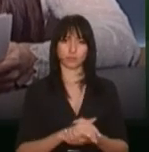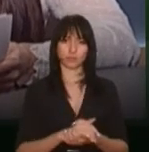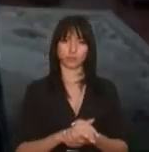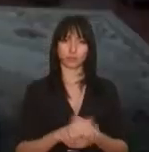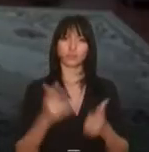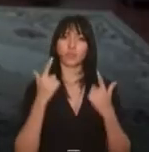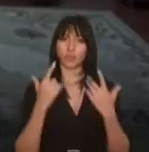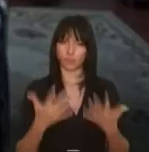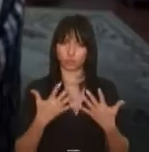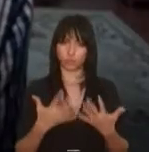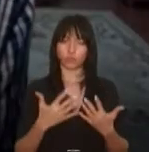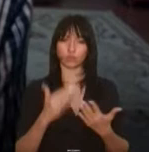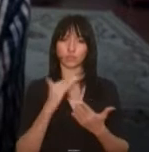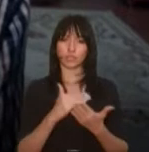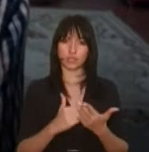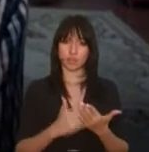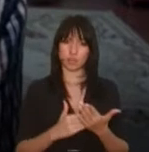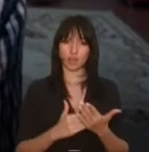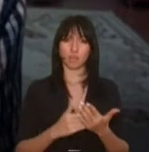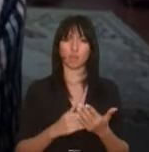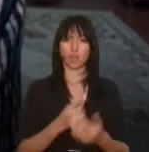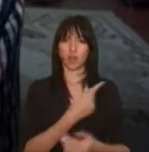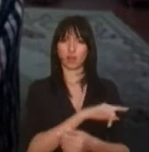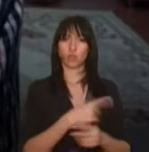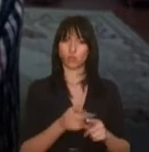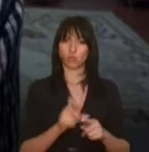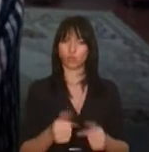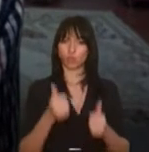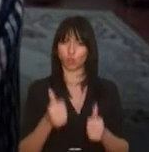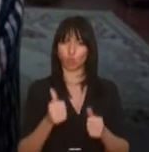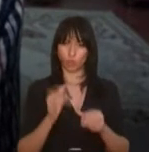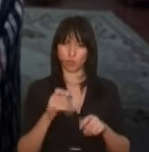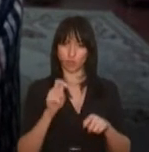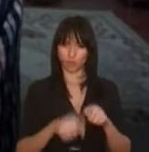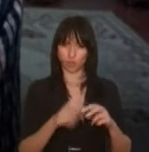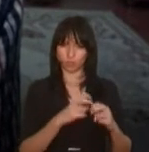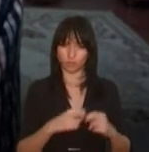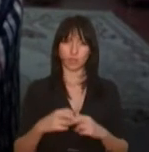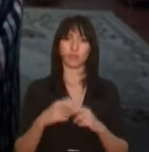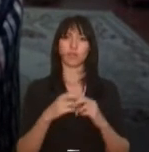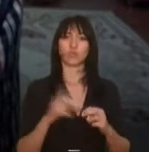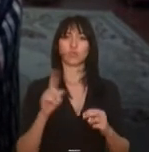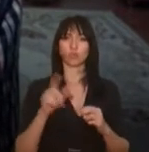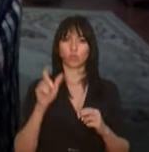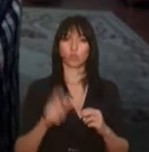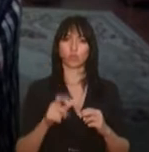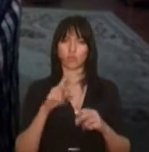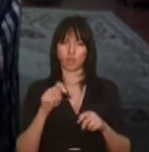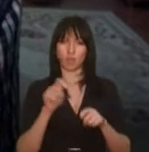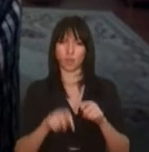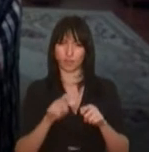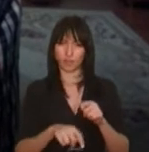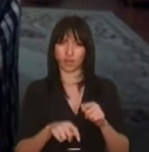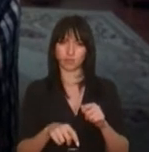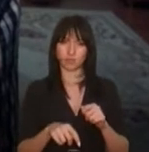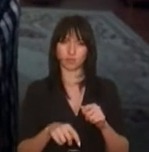Звичайно, система профілактичних оглядів є дуже добра, тому що ми повинні розуміти, що дитина розвивається. Вона розвивається